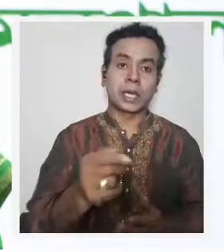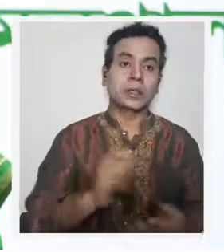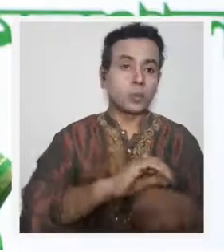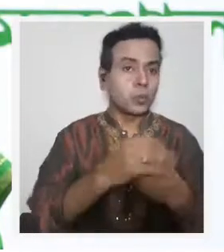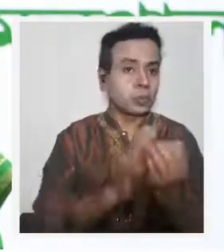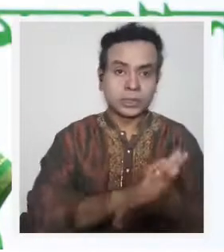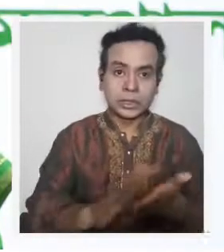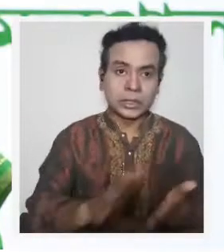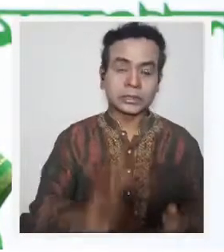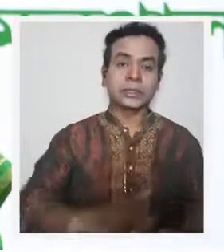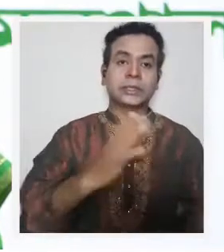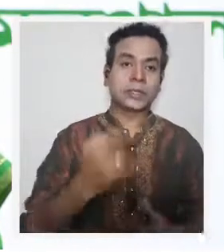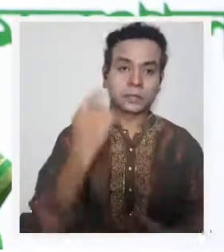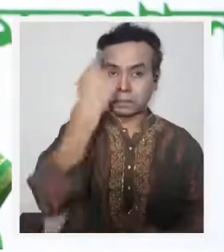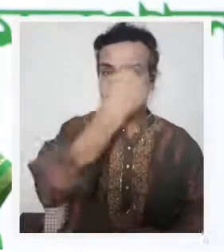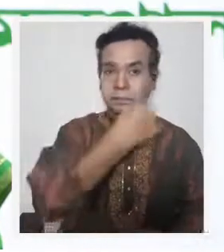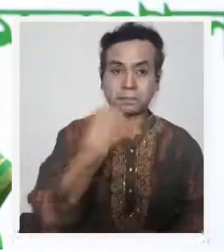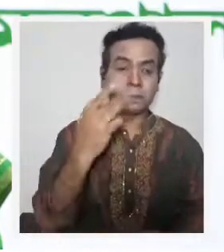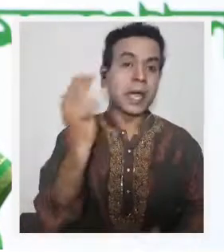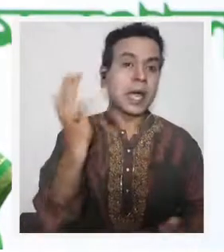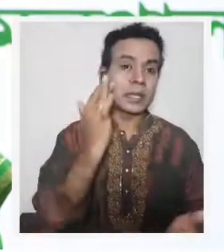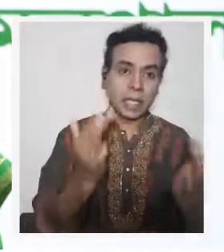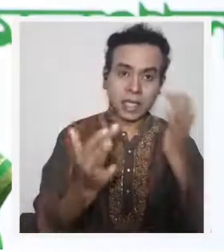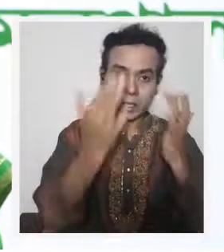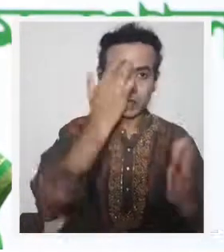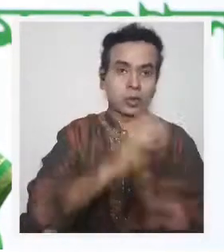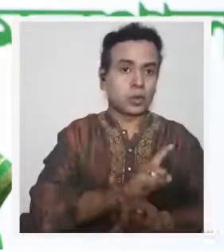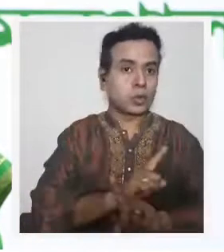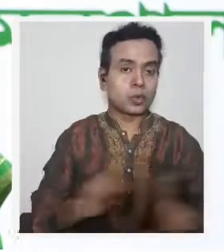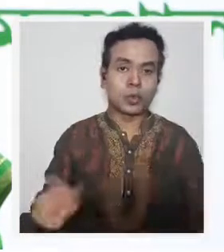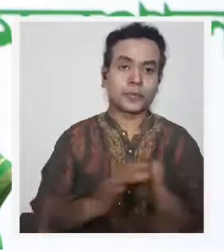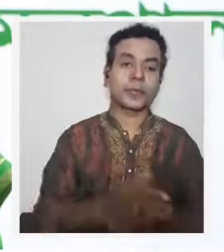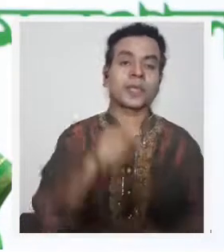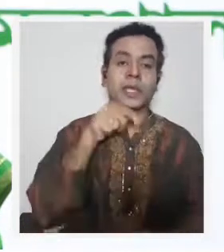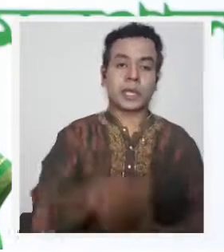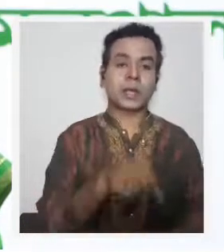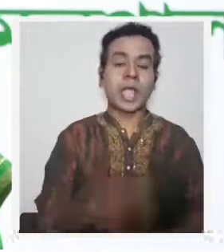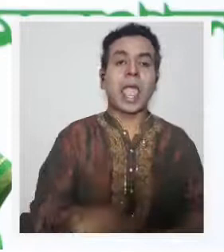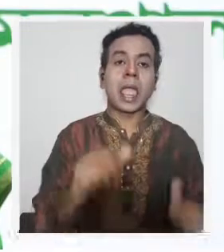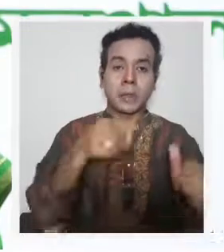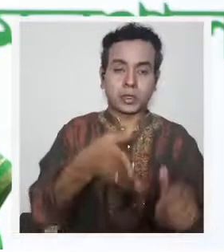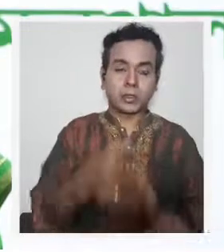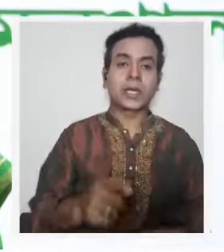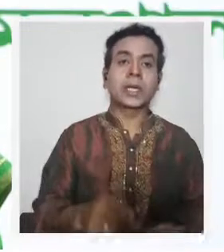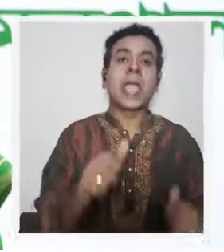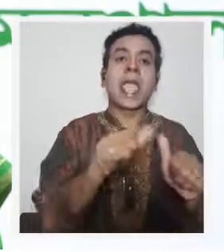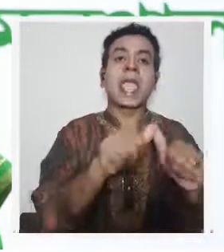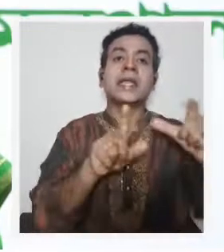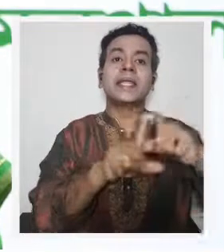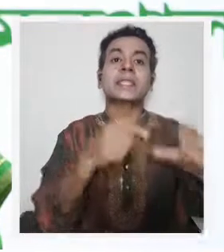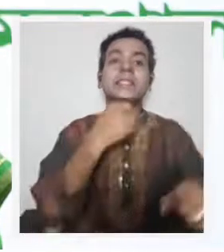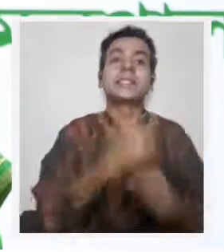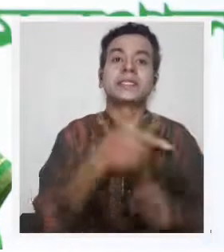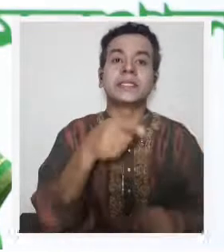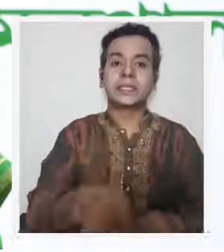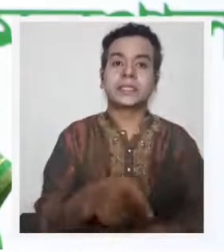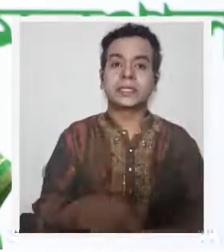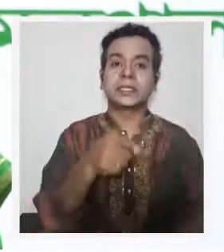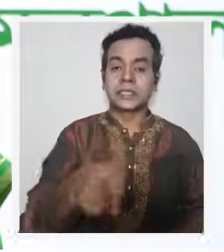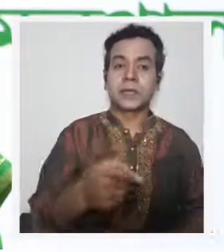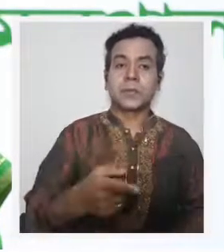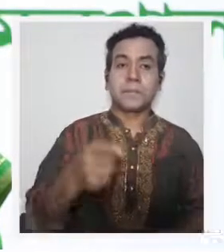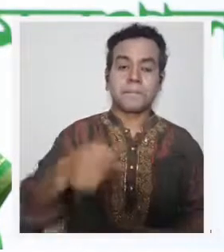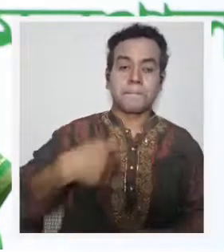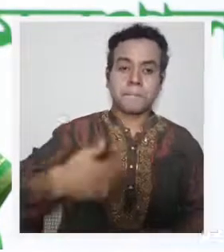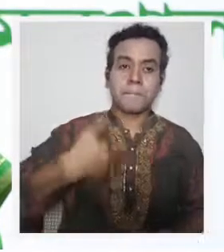হাতটাকে একদম পরিষ্কার করছি সাবান পানি দিয়ে। এই বিষয়ে আমি আপনাদের অনুরোধ করব, যেটা আমাদের অতিরিক্ত মহাপরিচালক প্রশাসন এবং